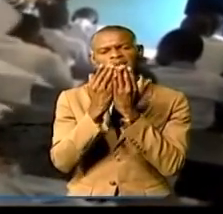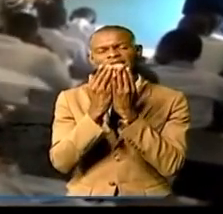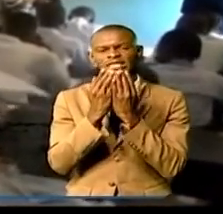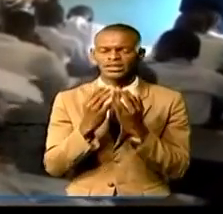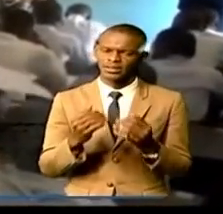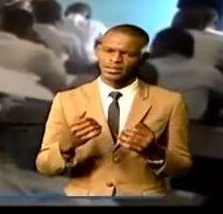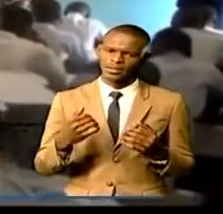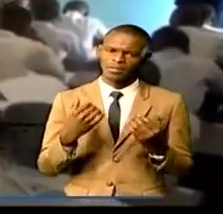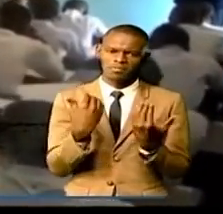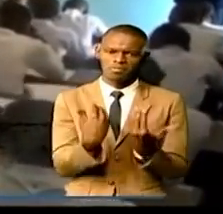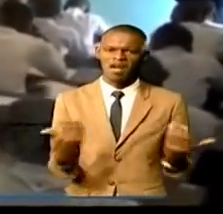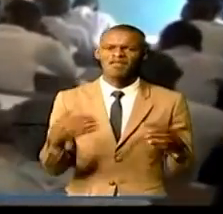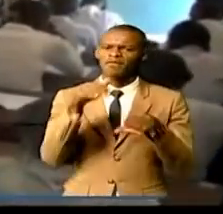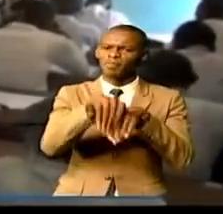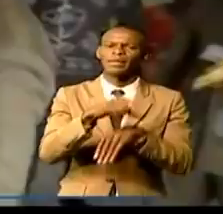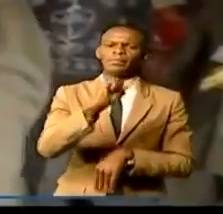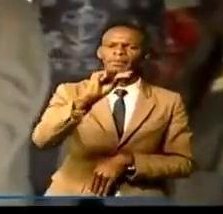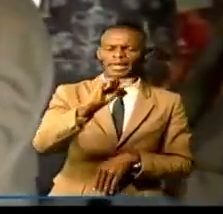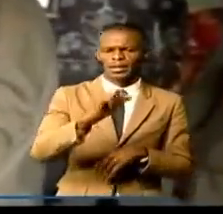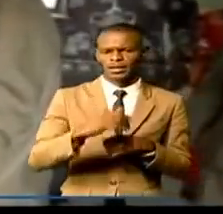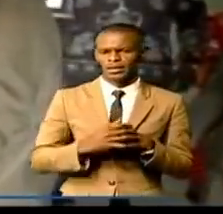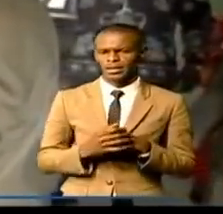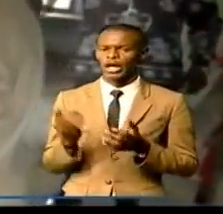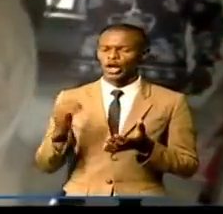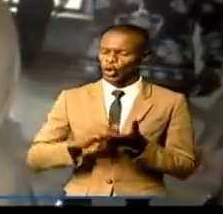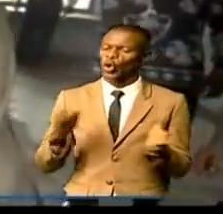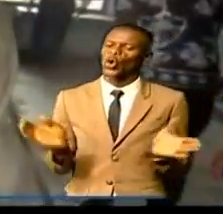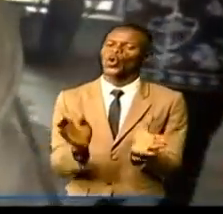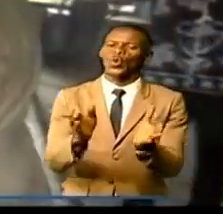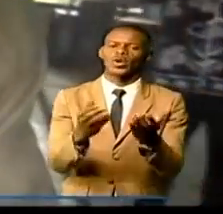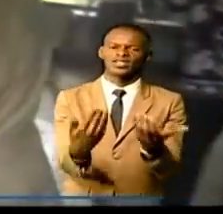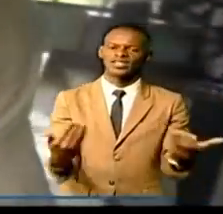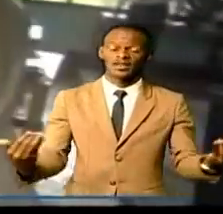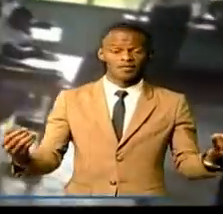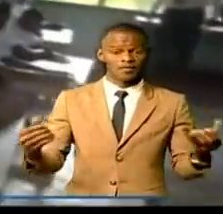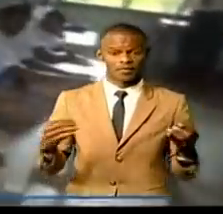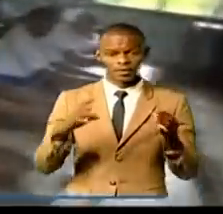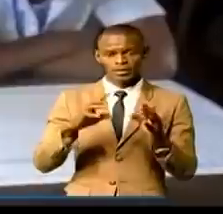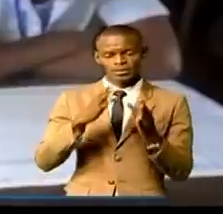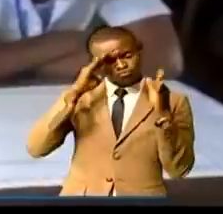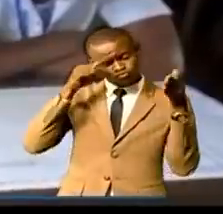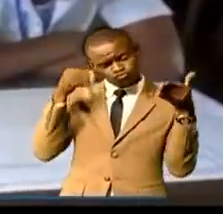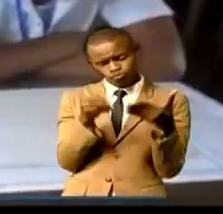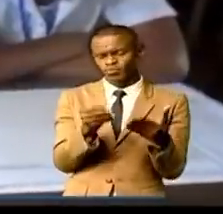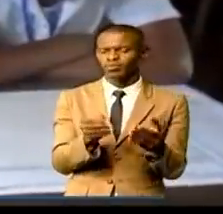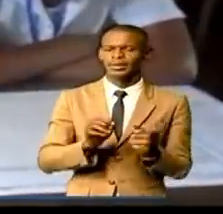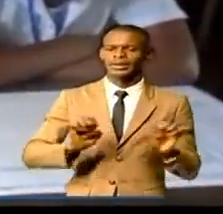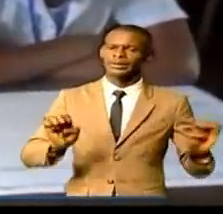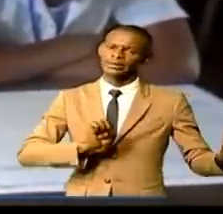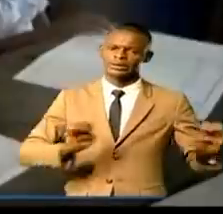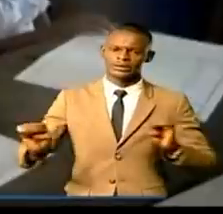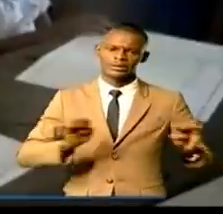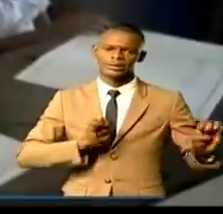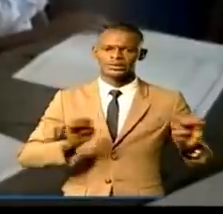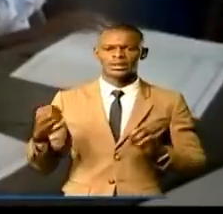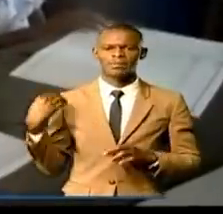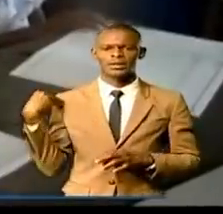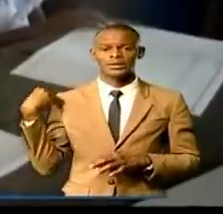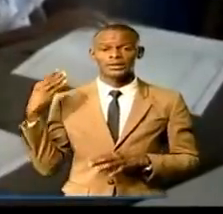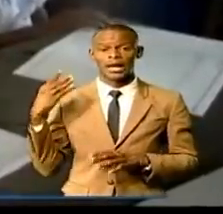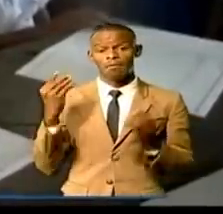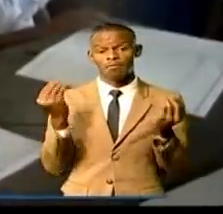au professionnalisme et l'éthique, car l'éducation constitue une arme efficace pour le développement d'une